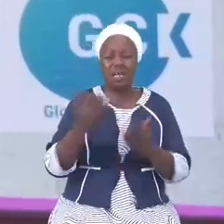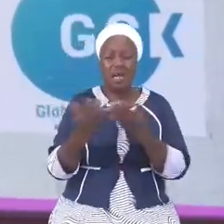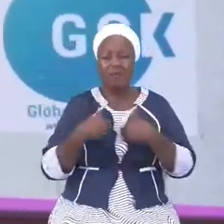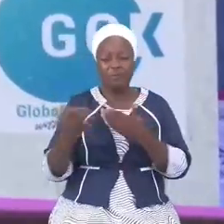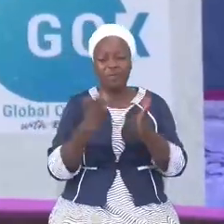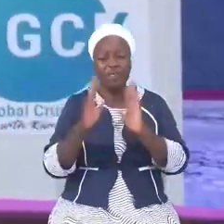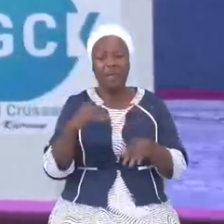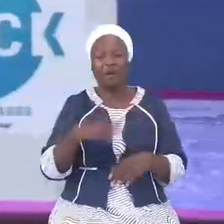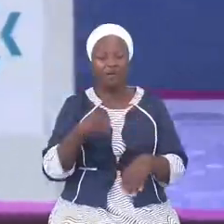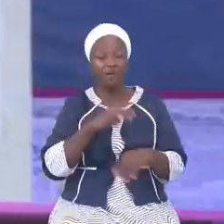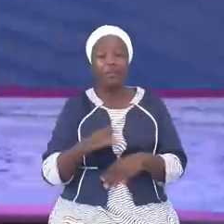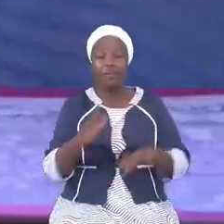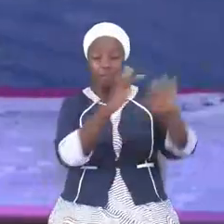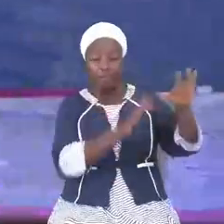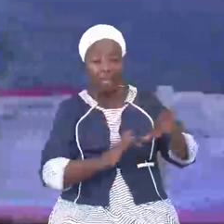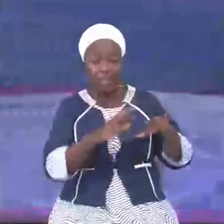Dieu m'envoie vers toi.